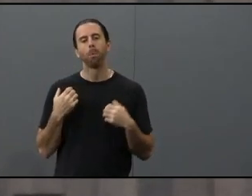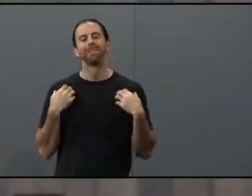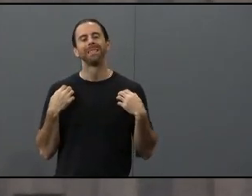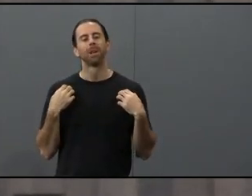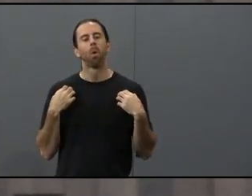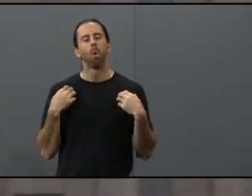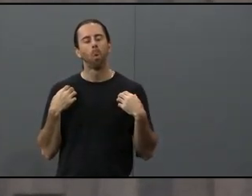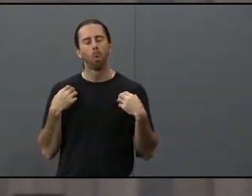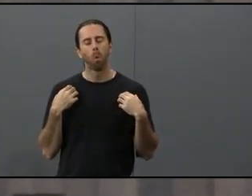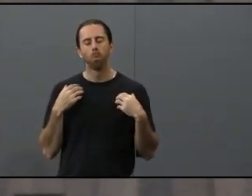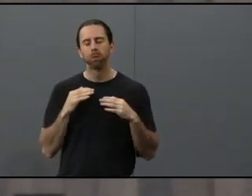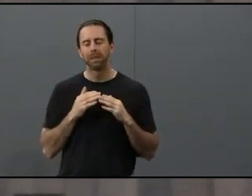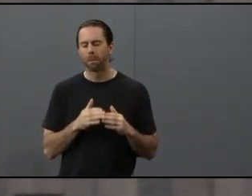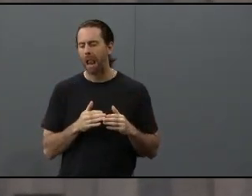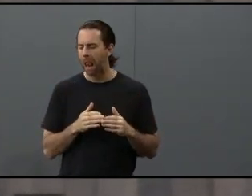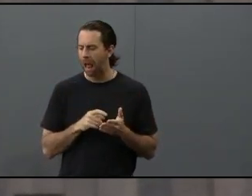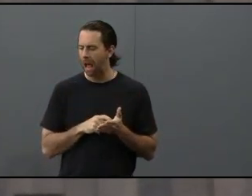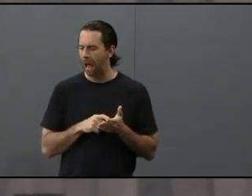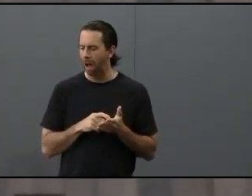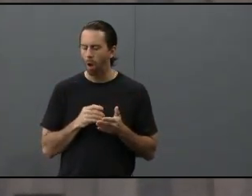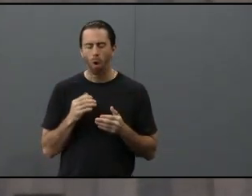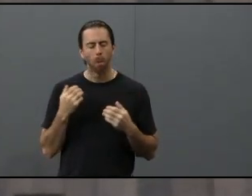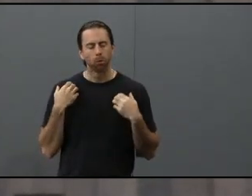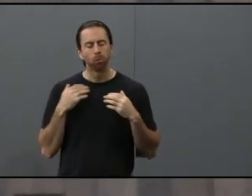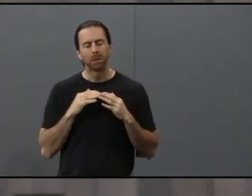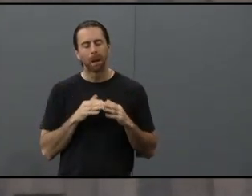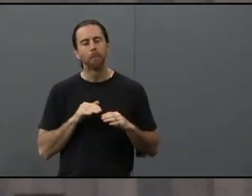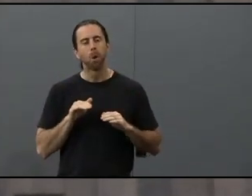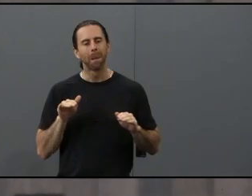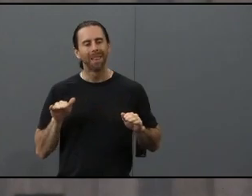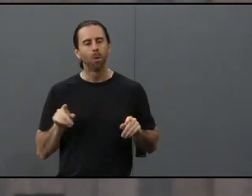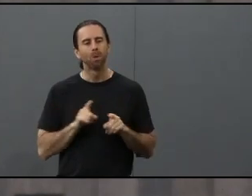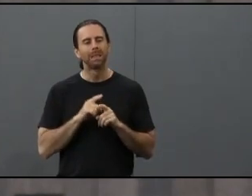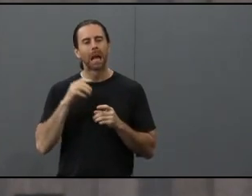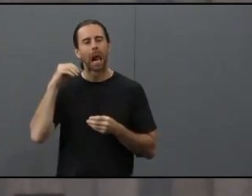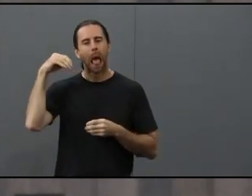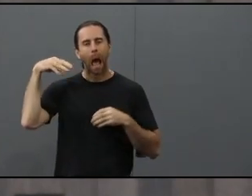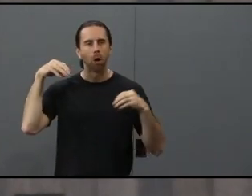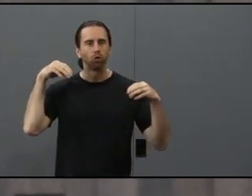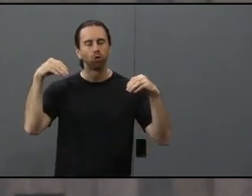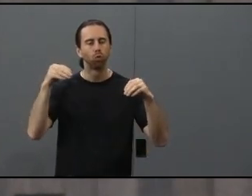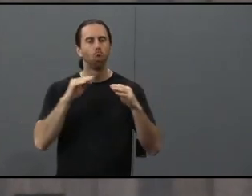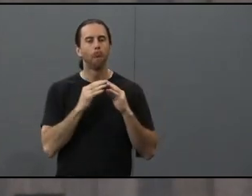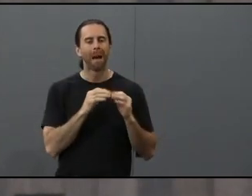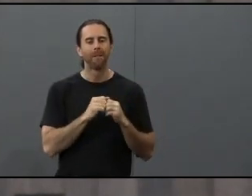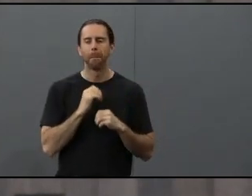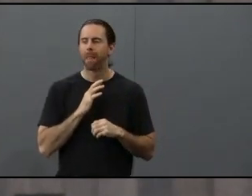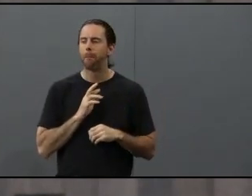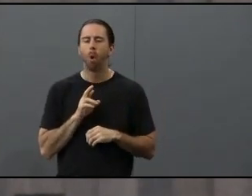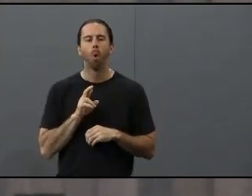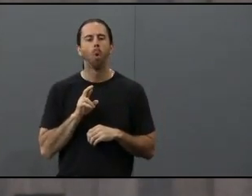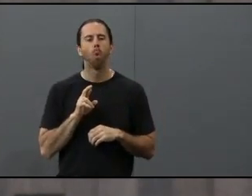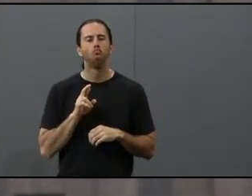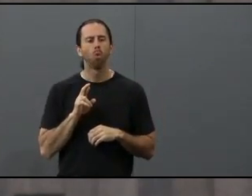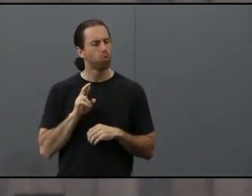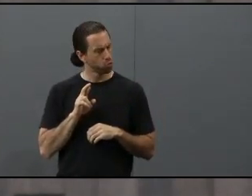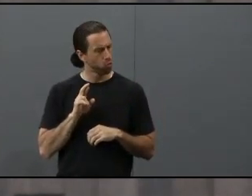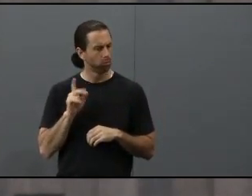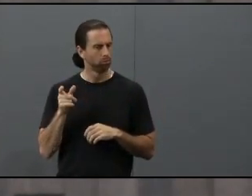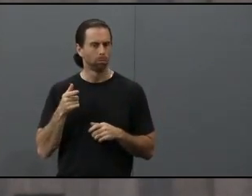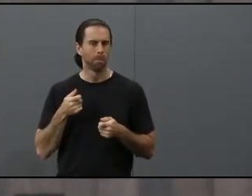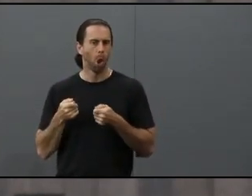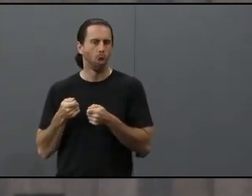commission municipale mobilité et éclairage urbain donc que Madame rou pilote et c'est